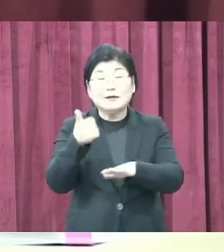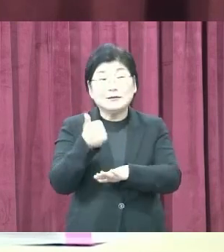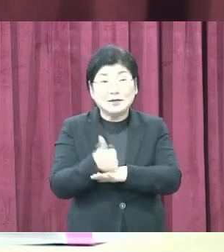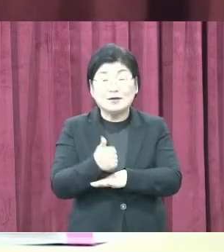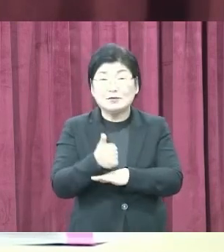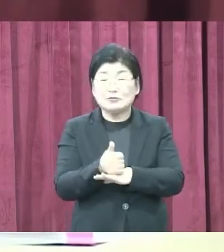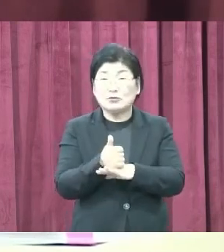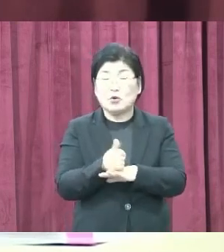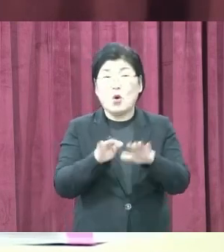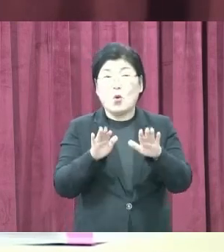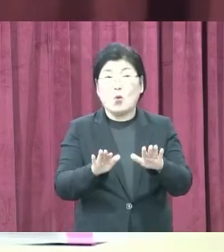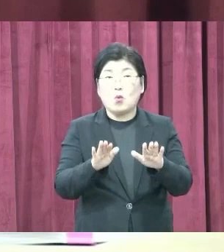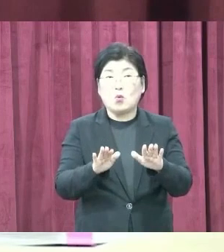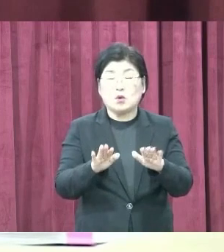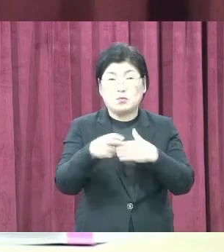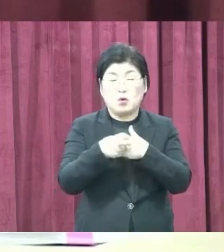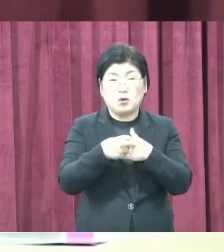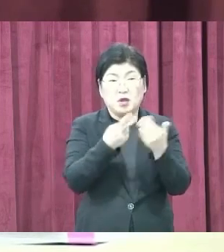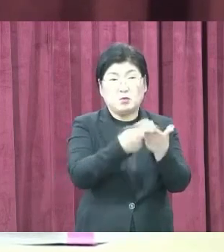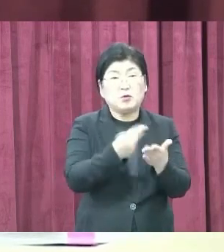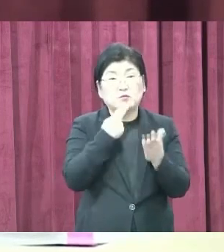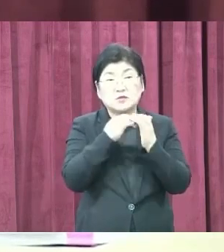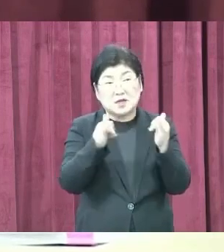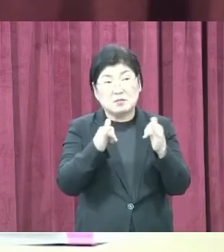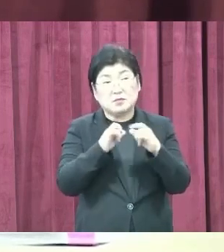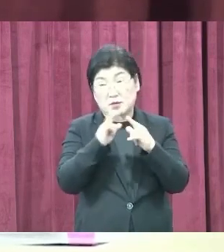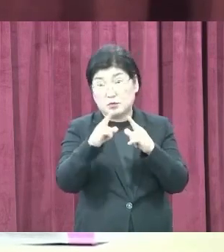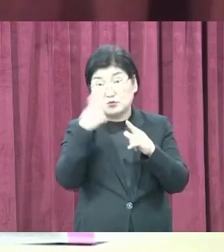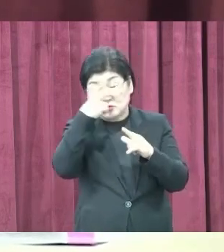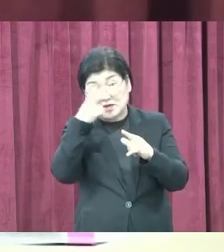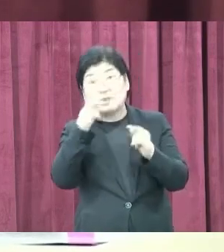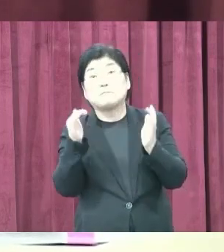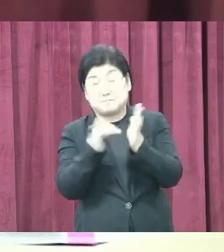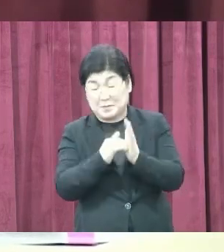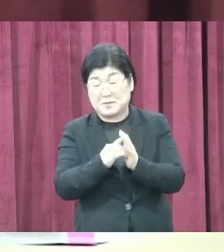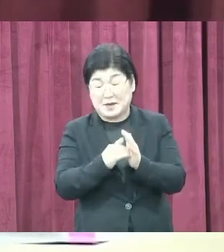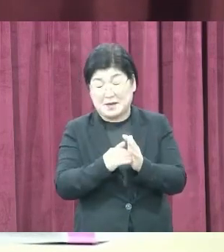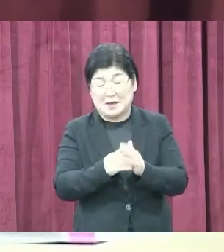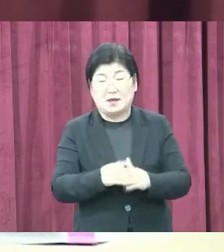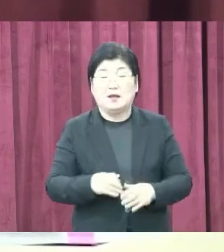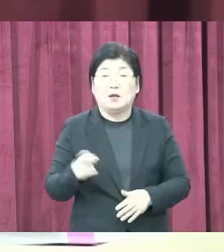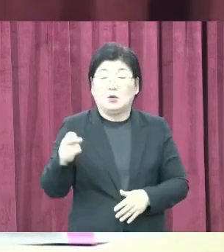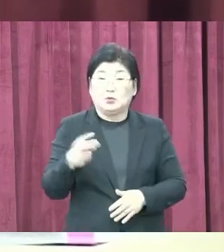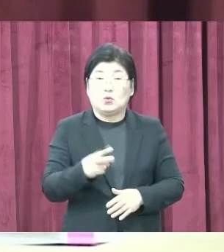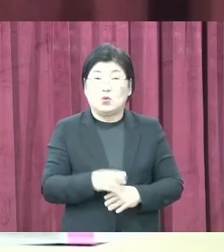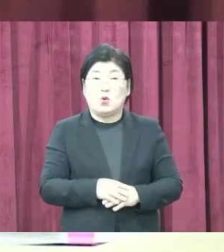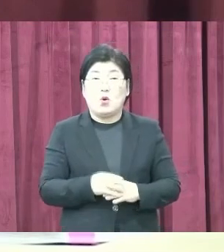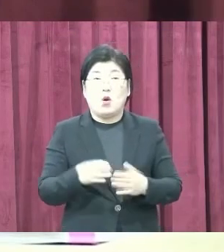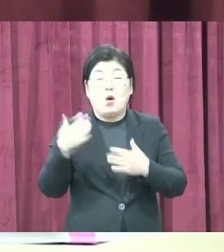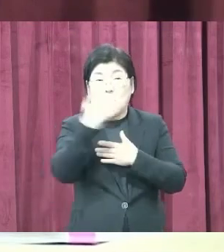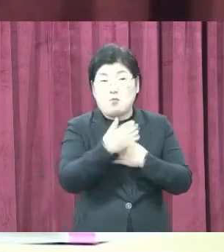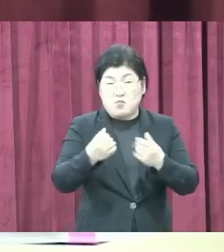상대적으로 조금 입원해 있지 않은 건강한 장애인을 대상으로 했을 수도 있고 또 이게 또 그래서 이 검진에